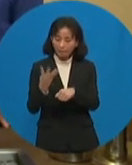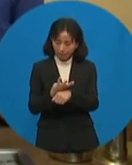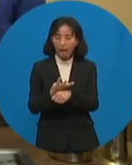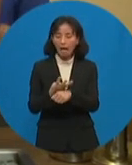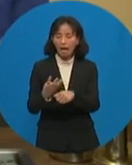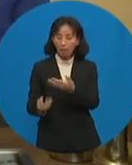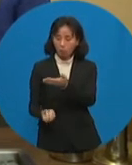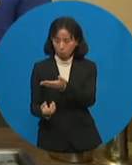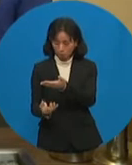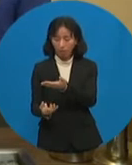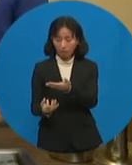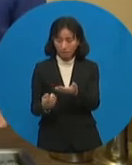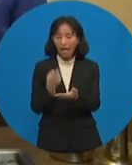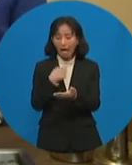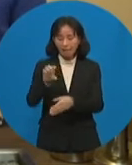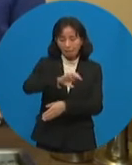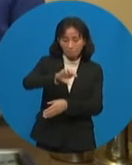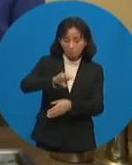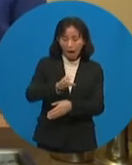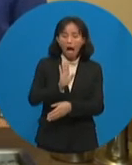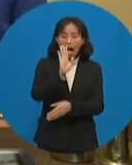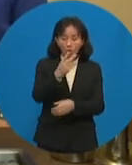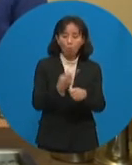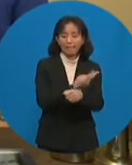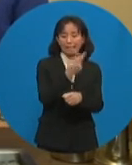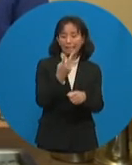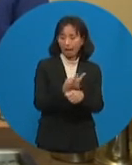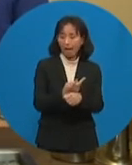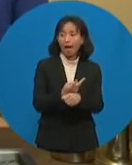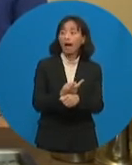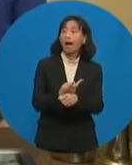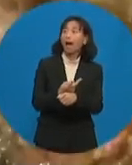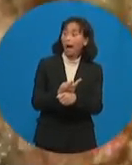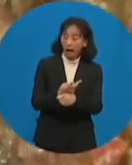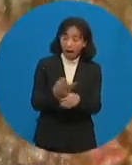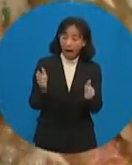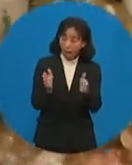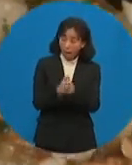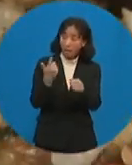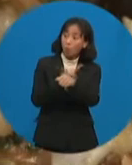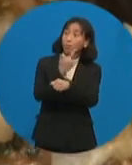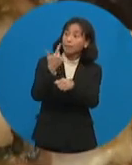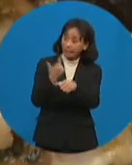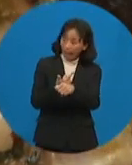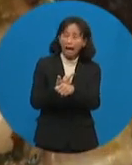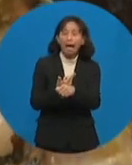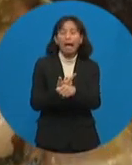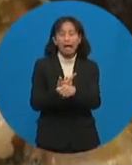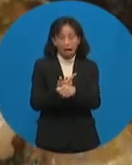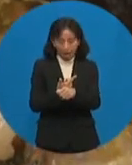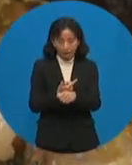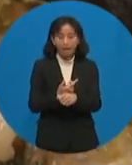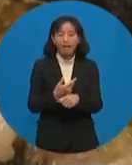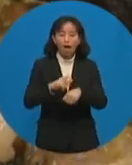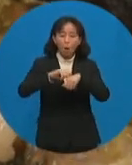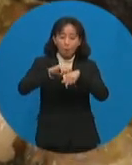付けしてからまた2時間煮込んで、 全部で6時間ぐらい煮込んでらっしゃる。 う、ね、はい、 こうお肉の旨味っていうのも噛めば噛むほど